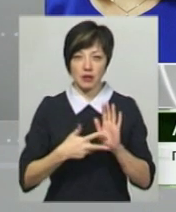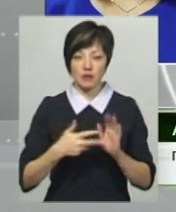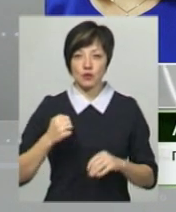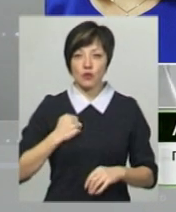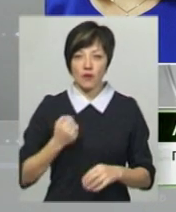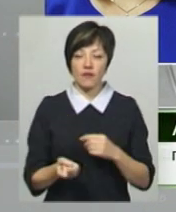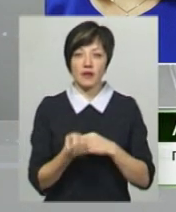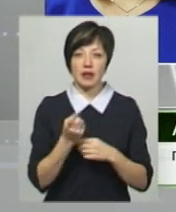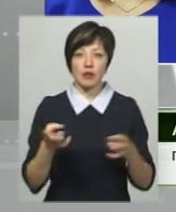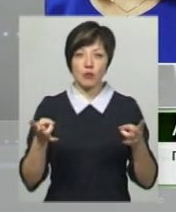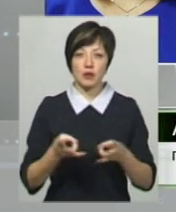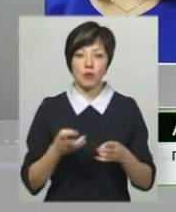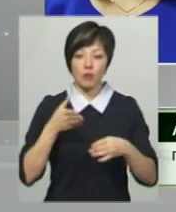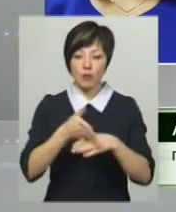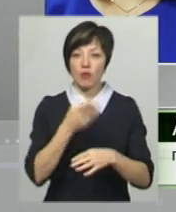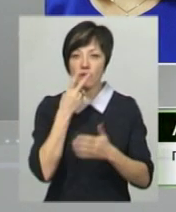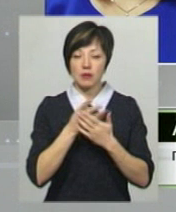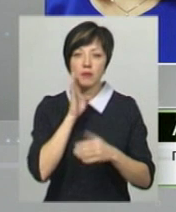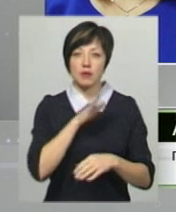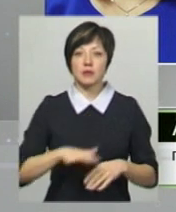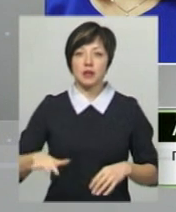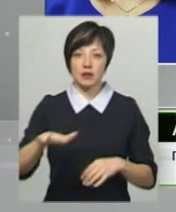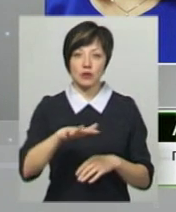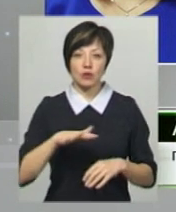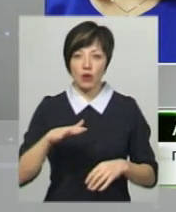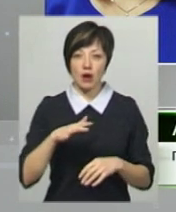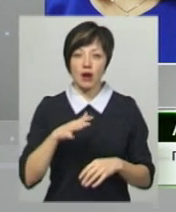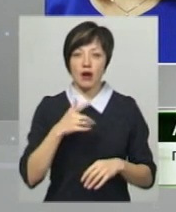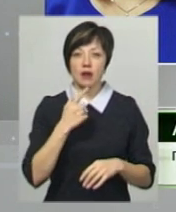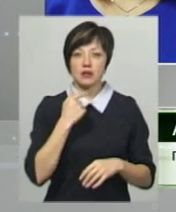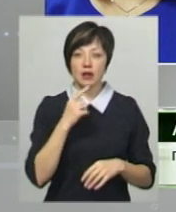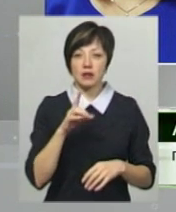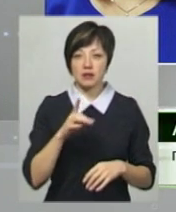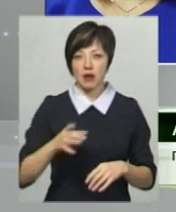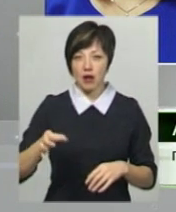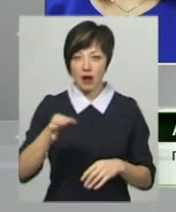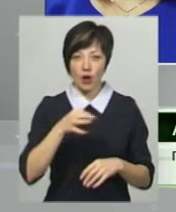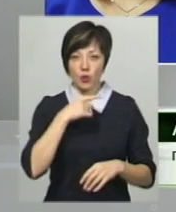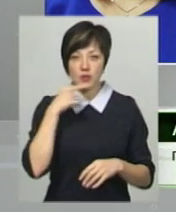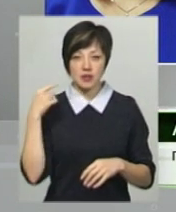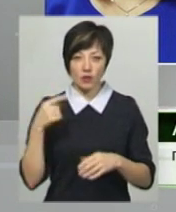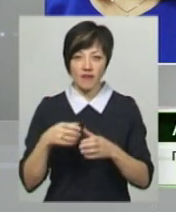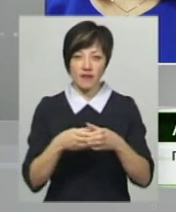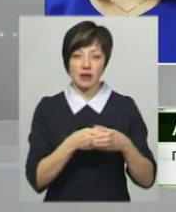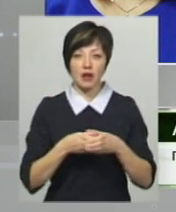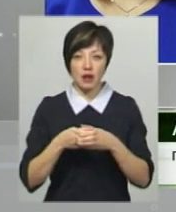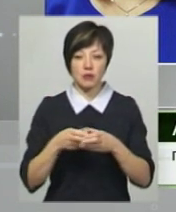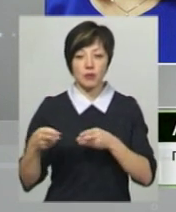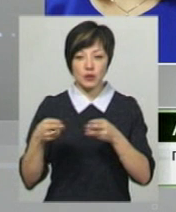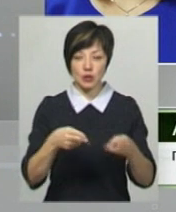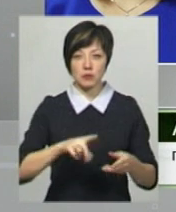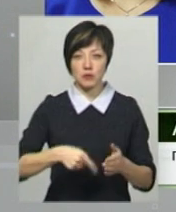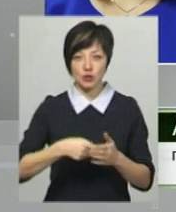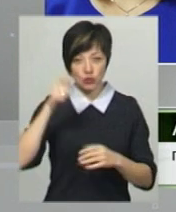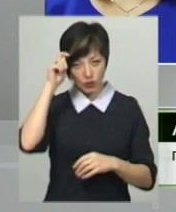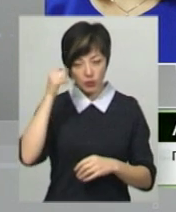необхідність провідати маму, яка проживає на території Краснодарського краю Російської Федерації. Прибувши до міста, де проживає мати, чоловік